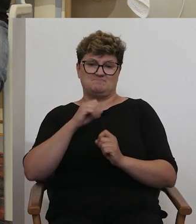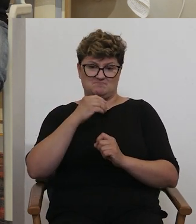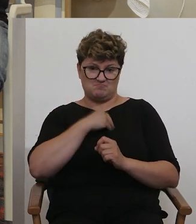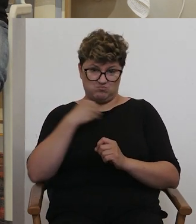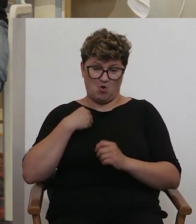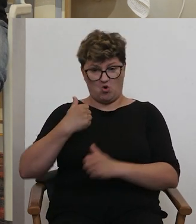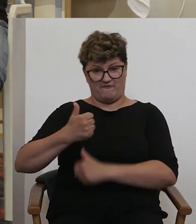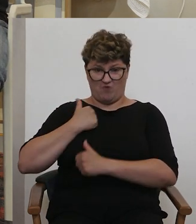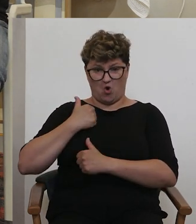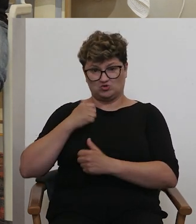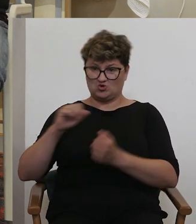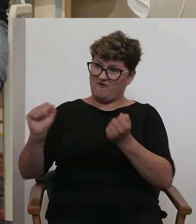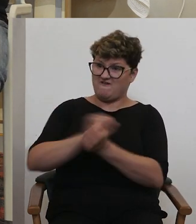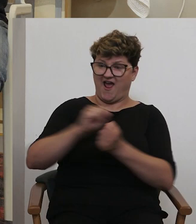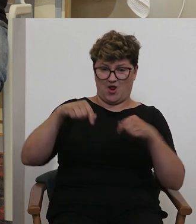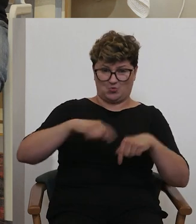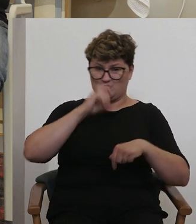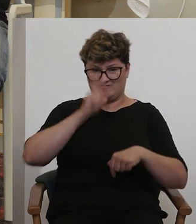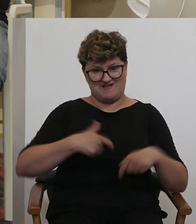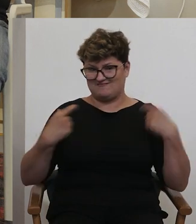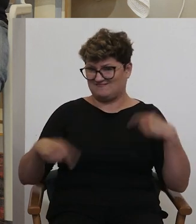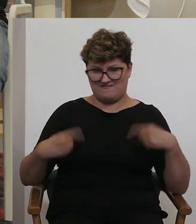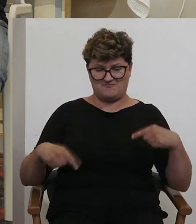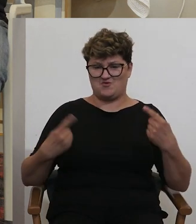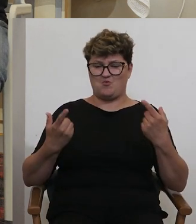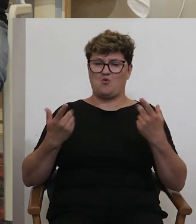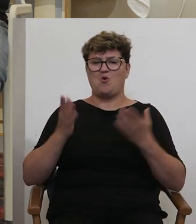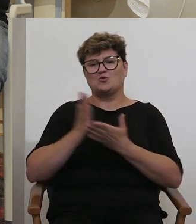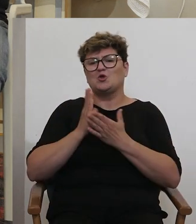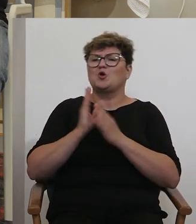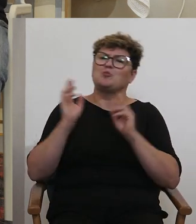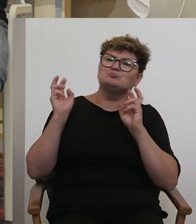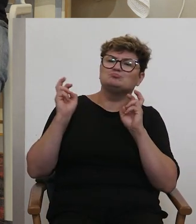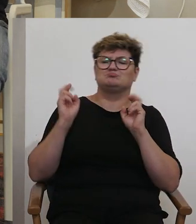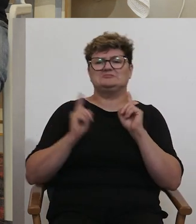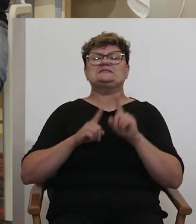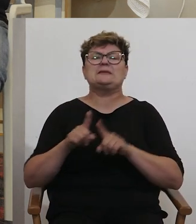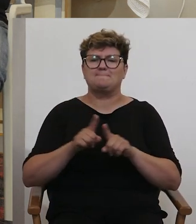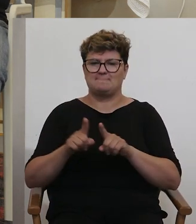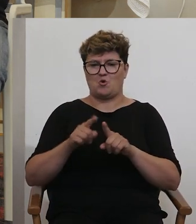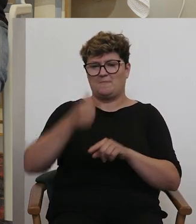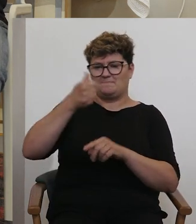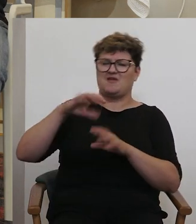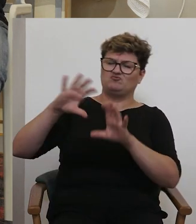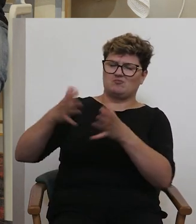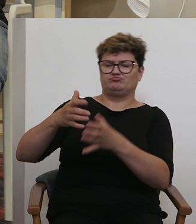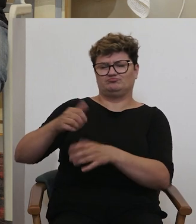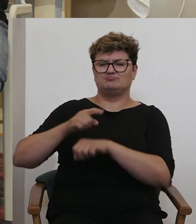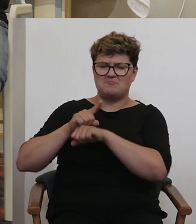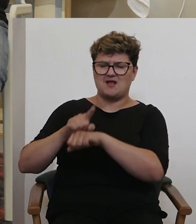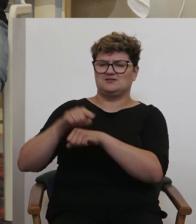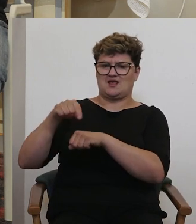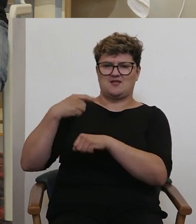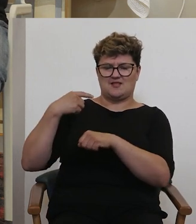wojsko tutaj o Gdańsk się nie biło, że to był udział symboliczny, że pierwsza brygada pancerna wzięła